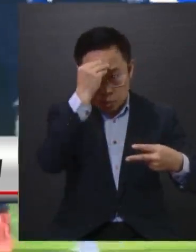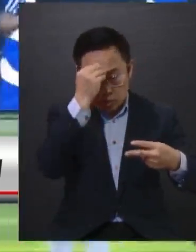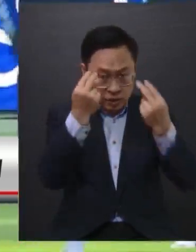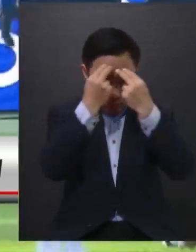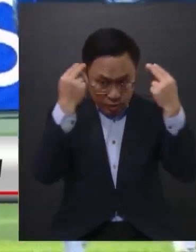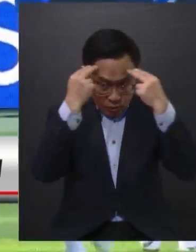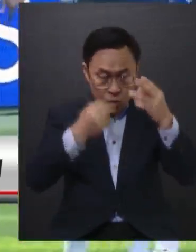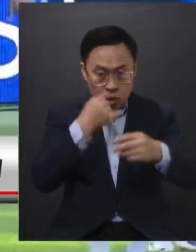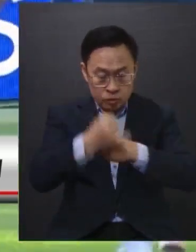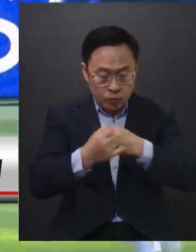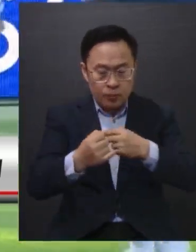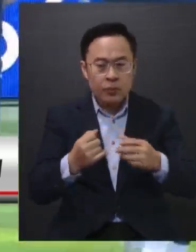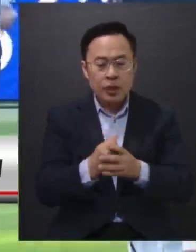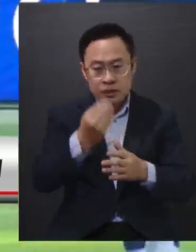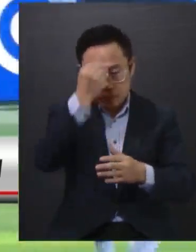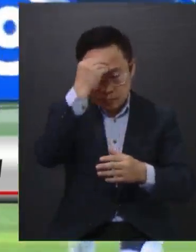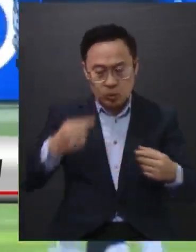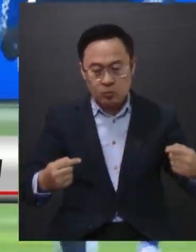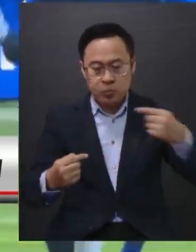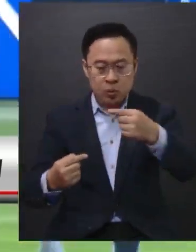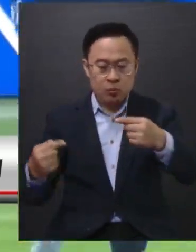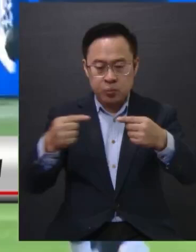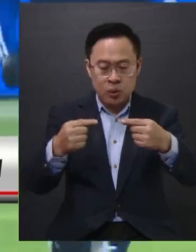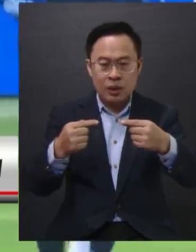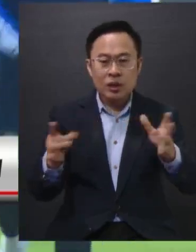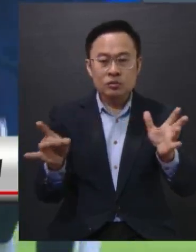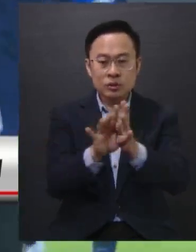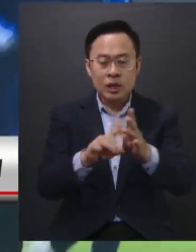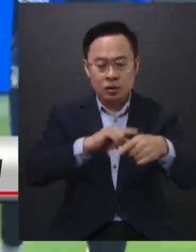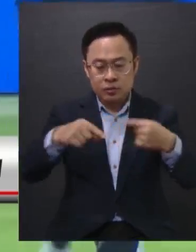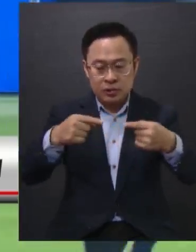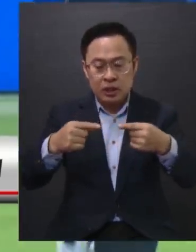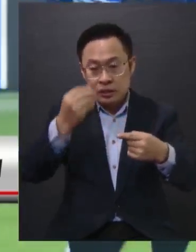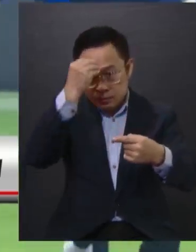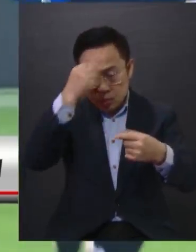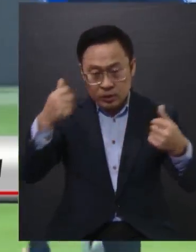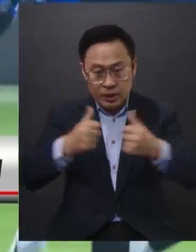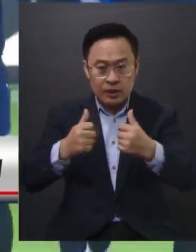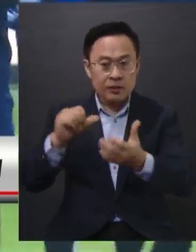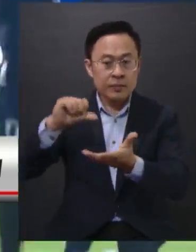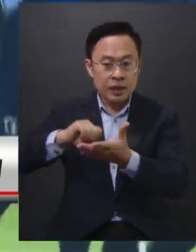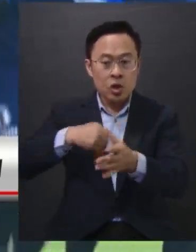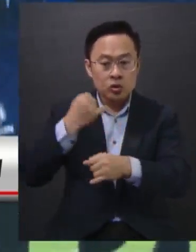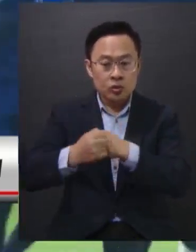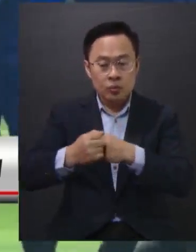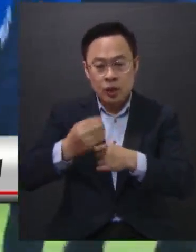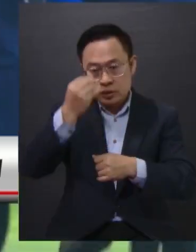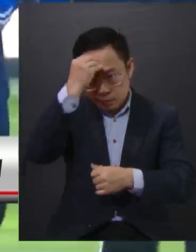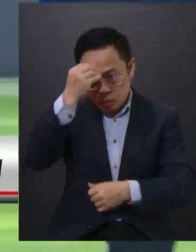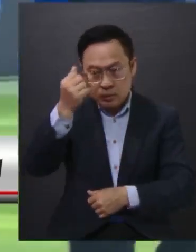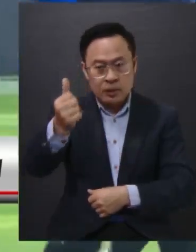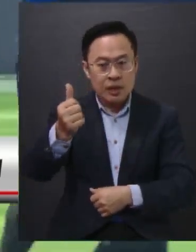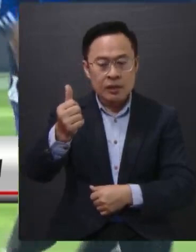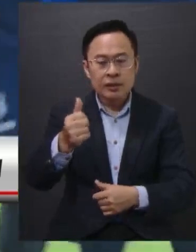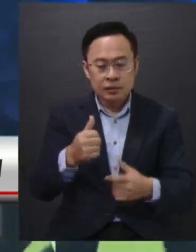อิหร่านแล้วก็สุดท้ายเป็นญี่ปุ่นที่จะชนะนะครับแล้วก็คว้าแชมป์เอเชียนคัพหนนี้ไปครองอันนี้แกไม่ระบุไปเลยล่ะ